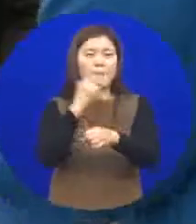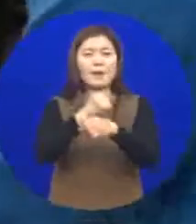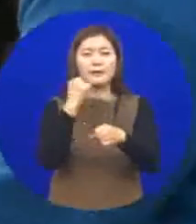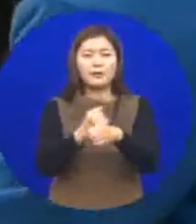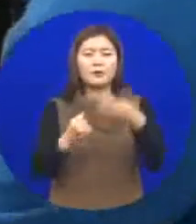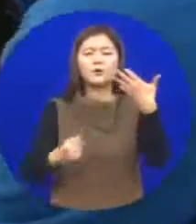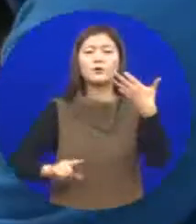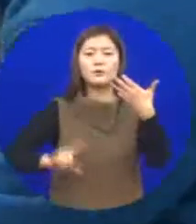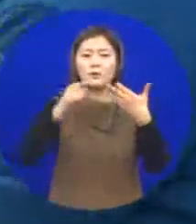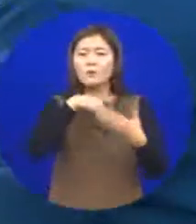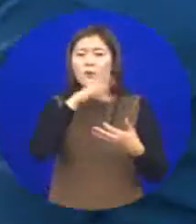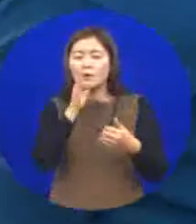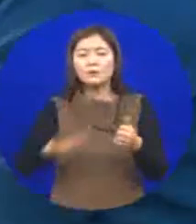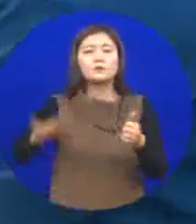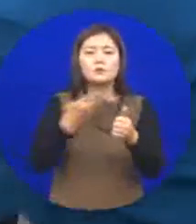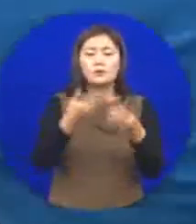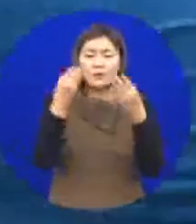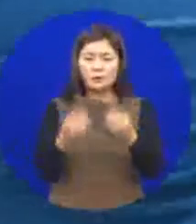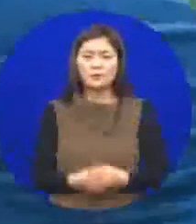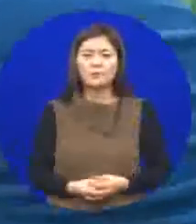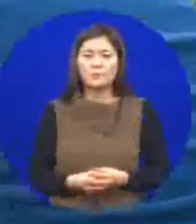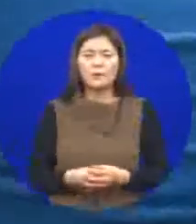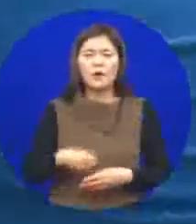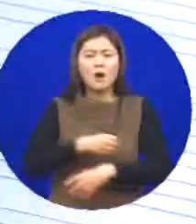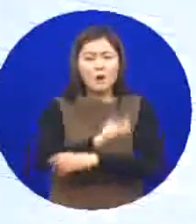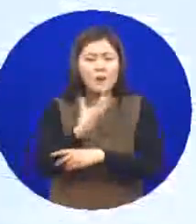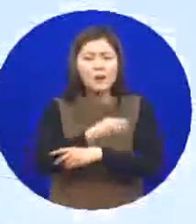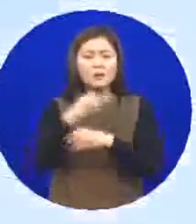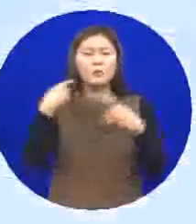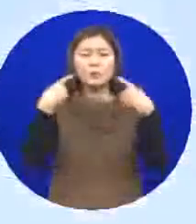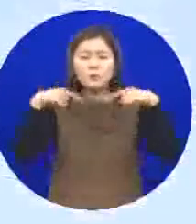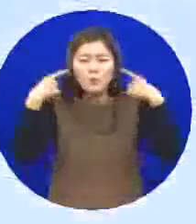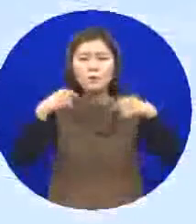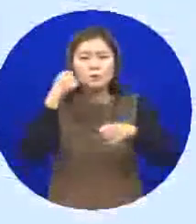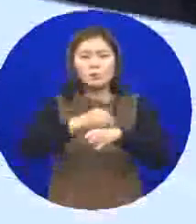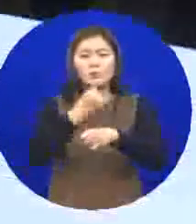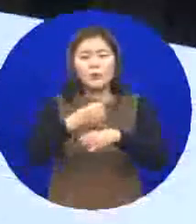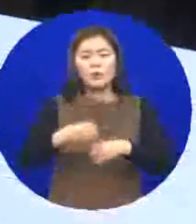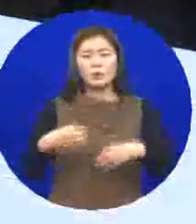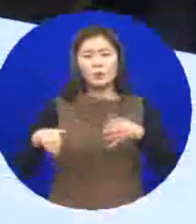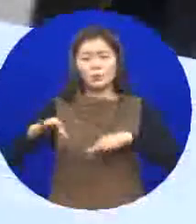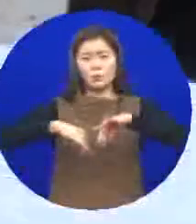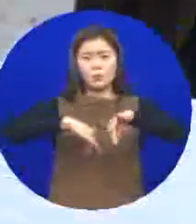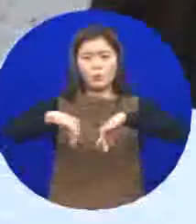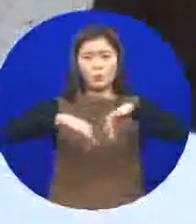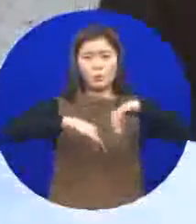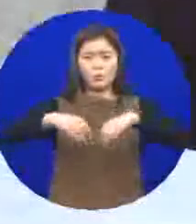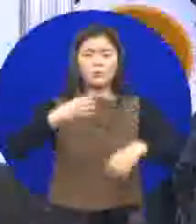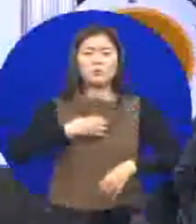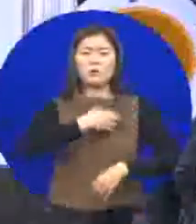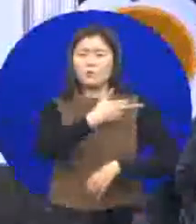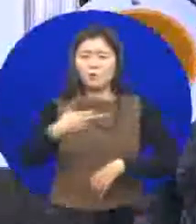18분의 어르신들에게 전달했습니다. 이번 전달은 폐지를 줍는 어르신들이 도로상에서 사고 위험에 노출돼 있다며 이에